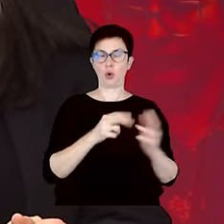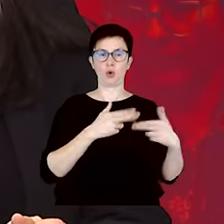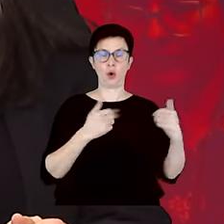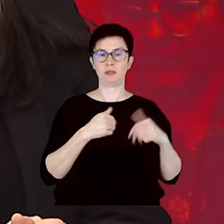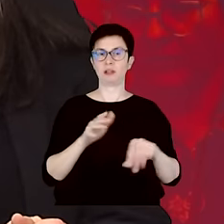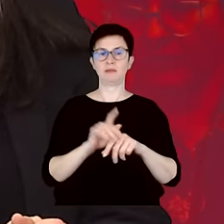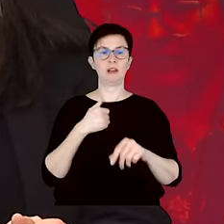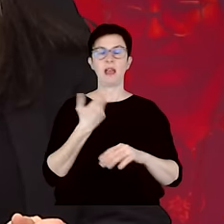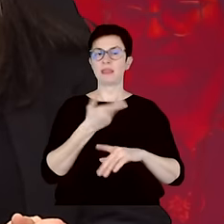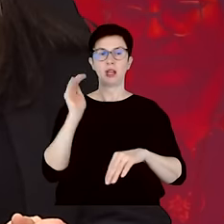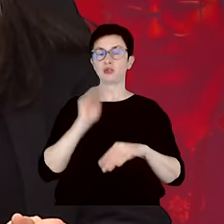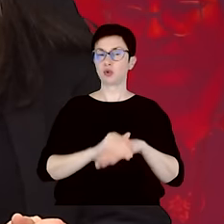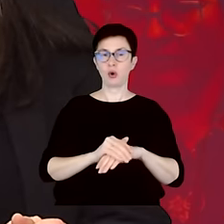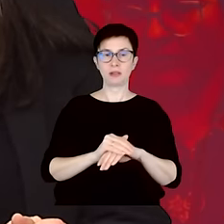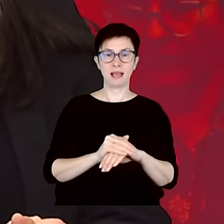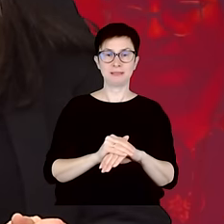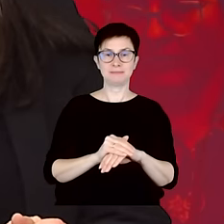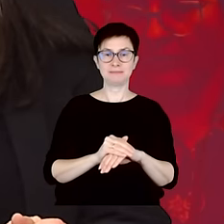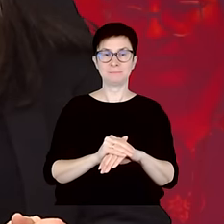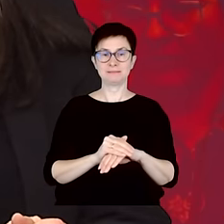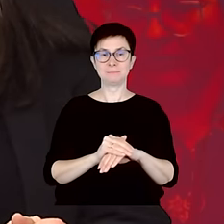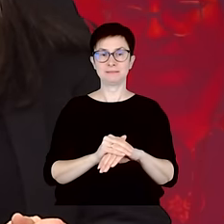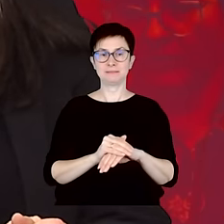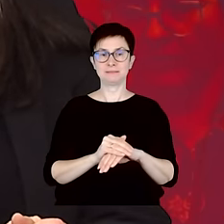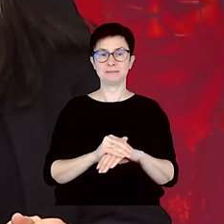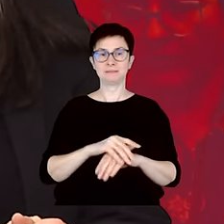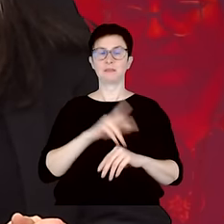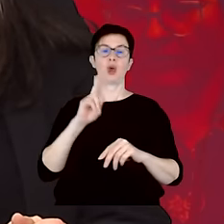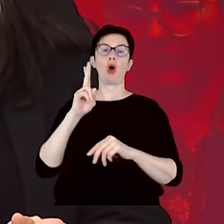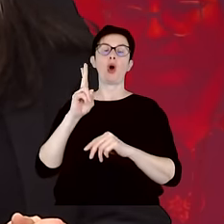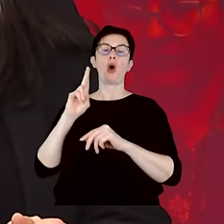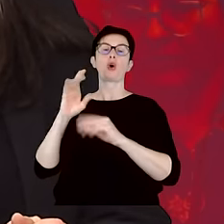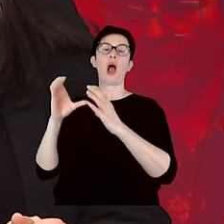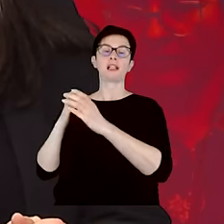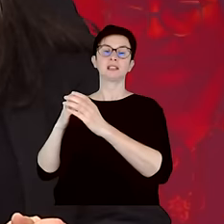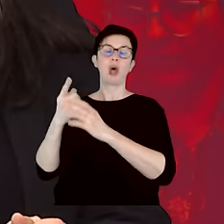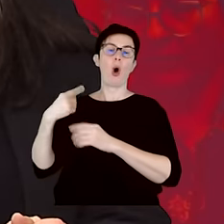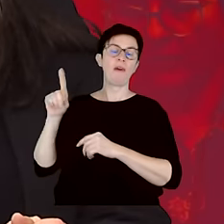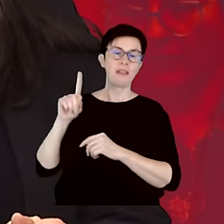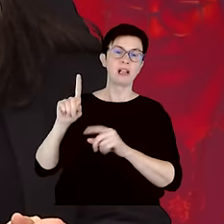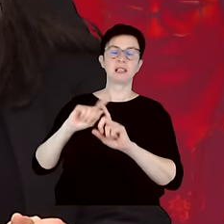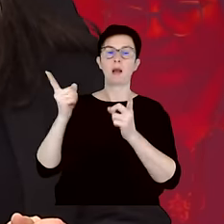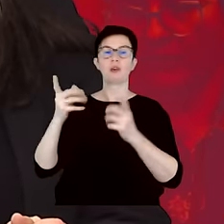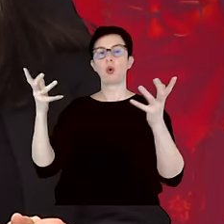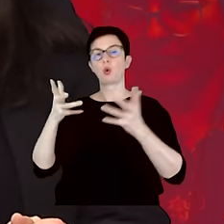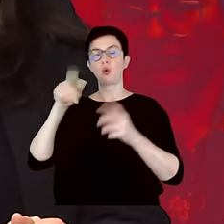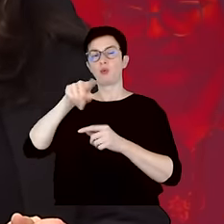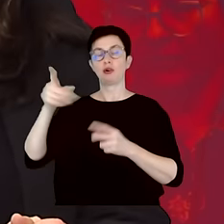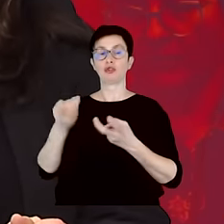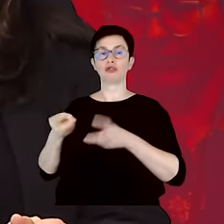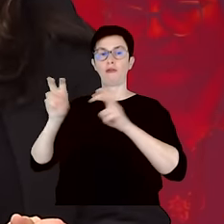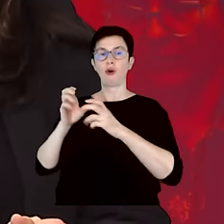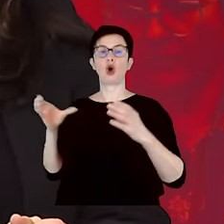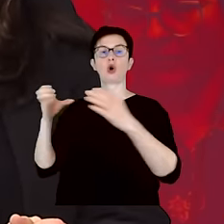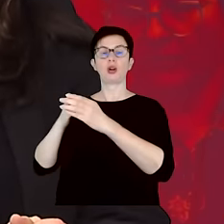naszej zgody na to, żeby czy to Koalicja Obywatelska, czy inne kluby, które tworzą koalicję 13